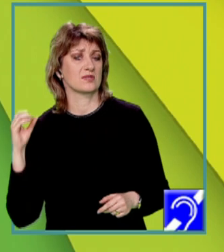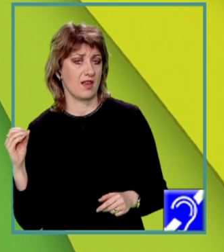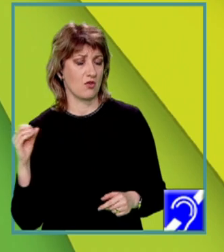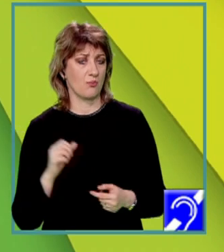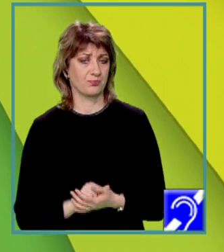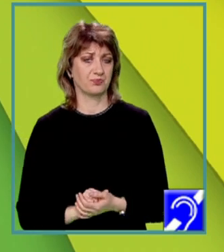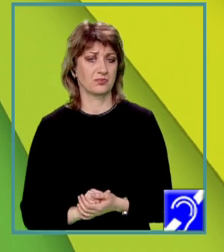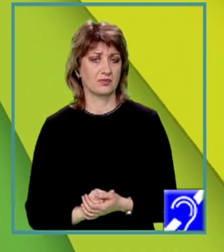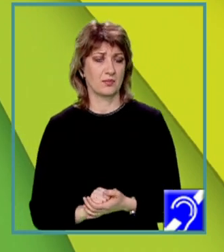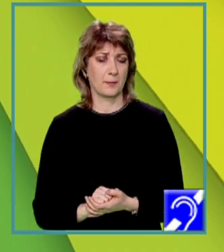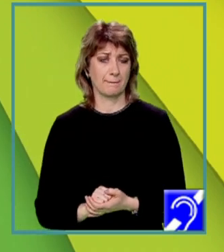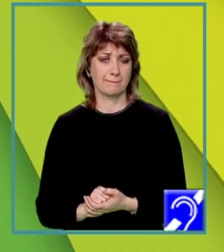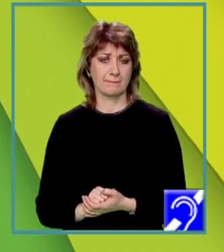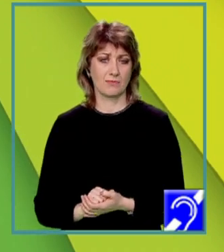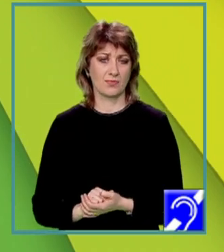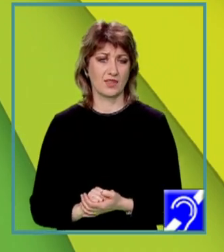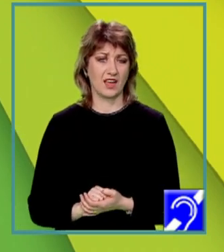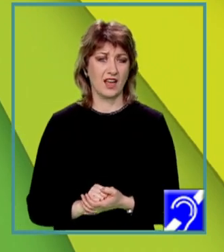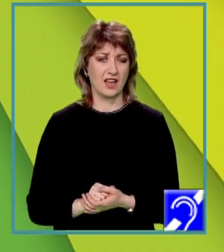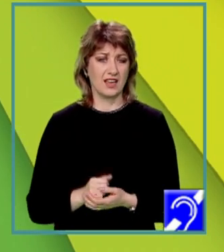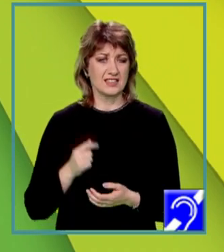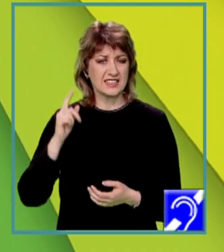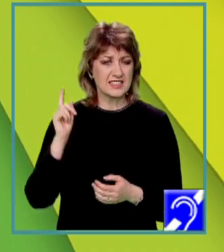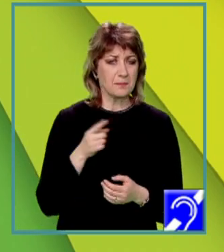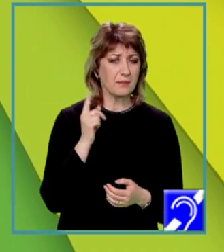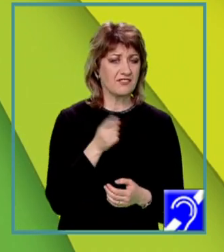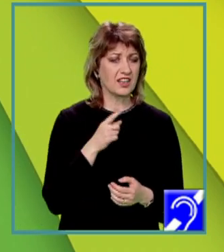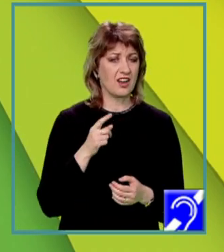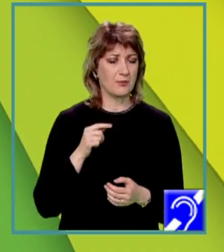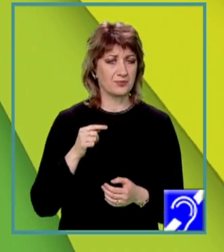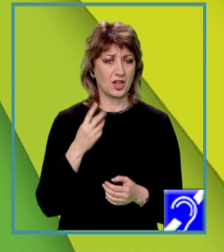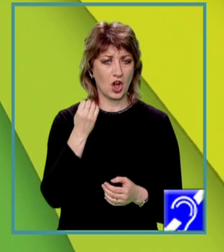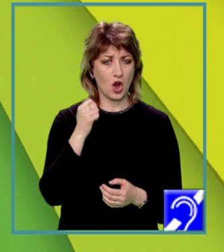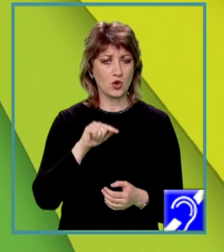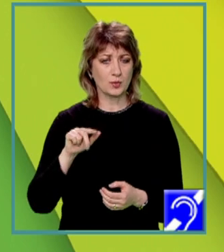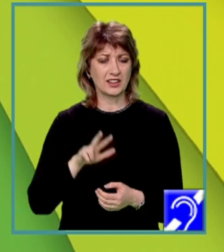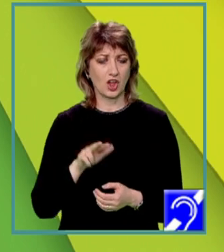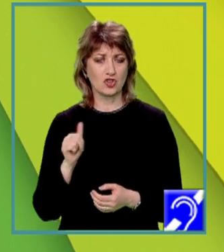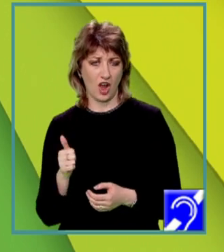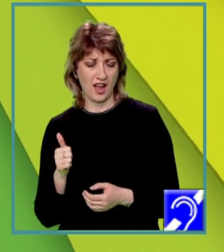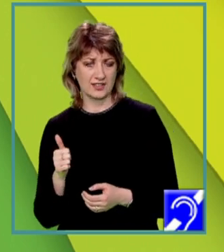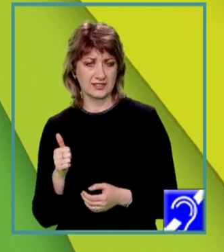nu Cedam tentatiei de A simplifica fracția pentru că nouă pe 36